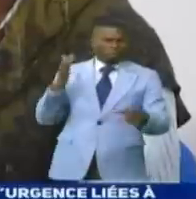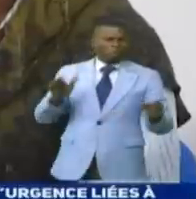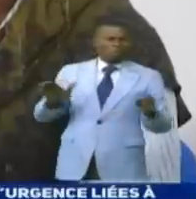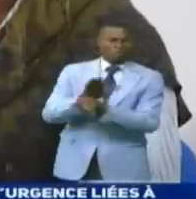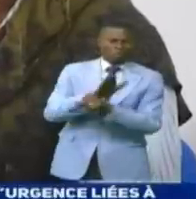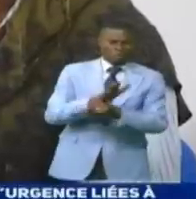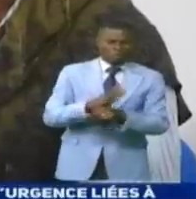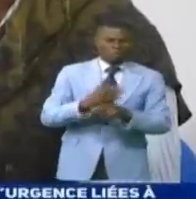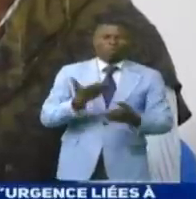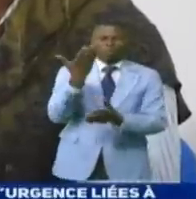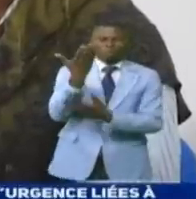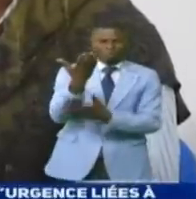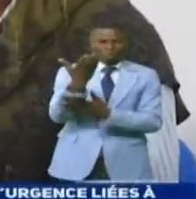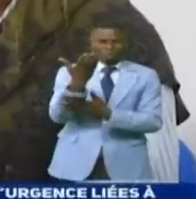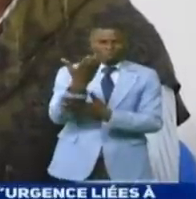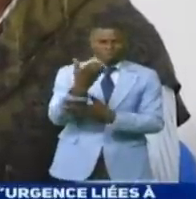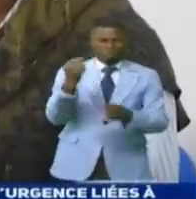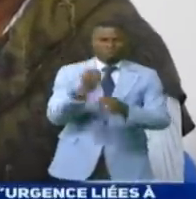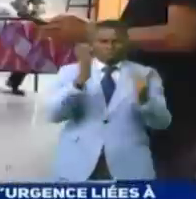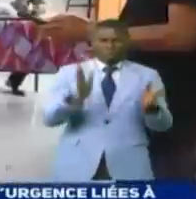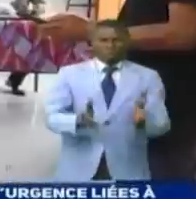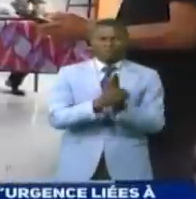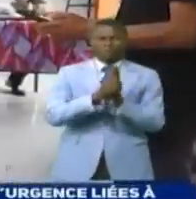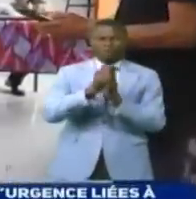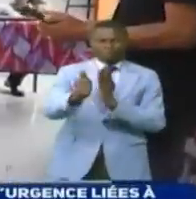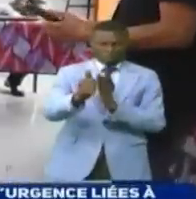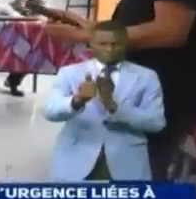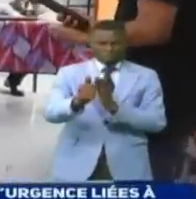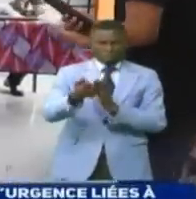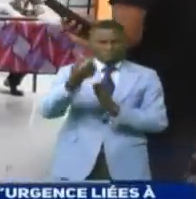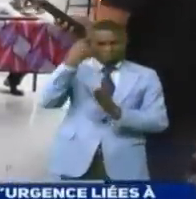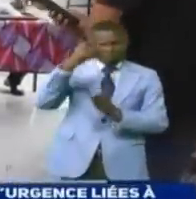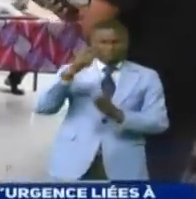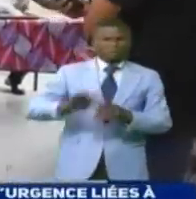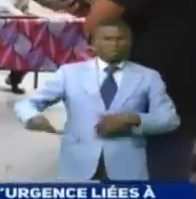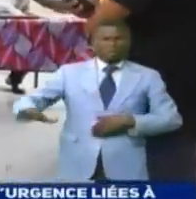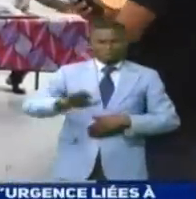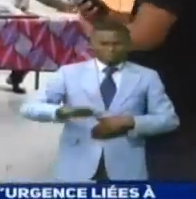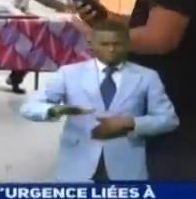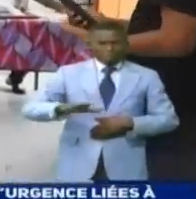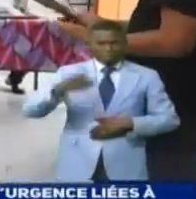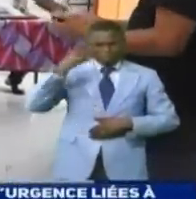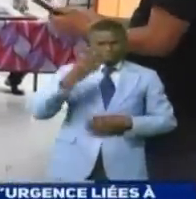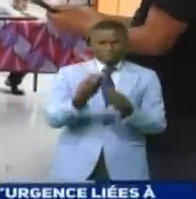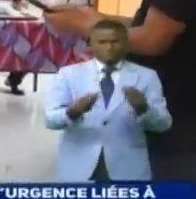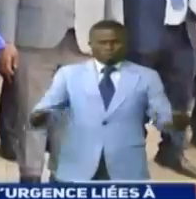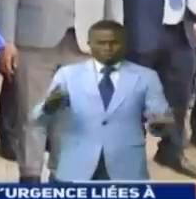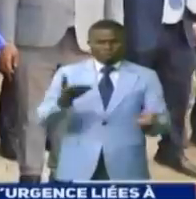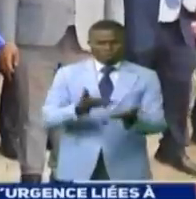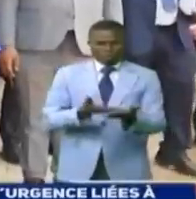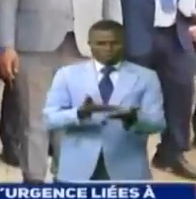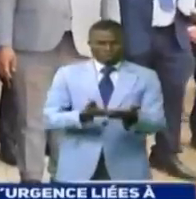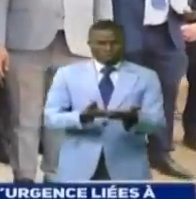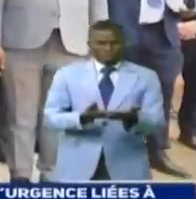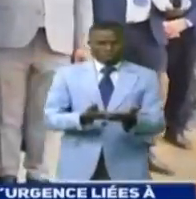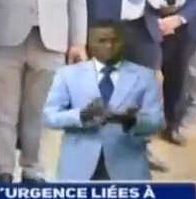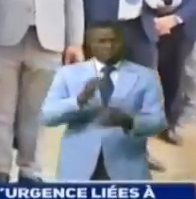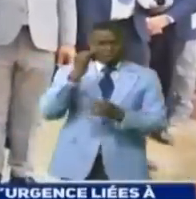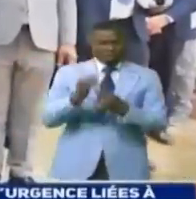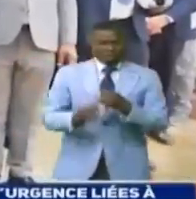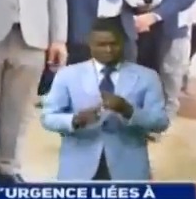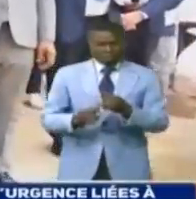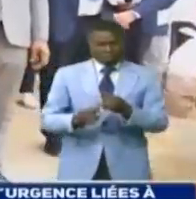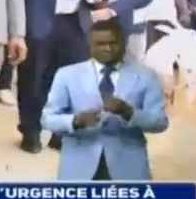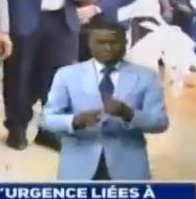qui nécessitent un personnel qualifié au niveau national pour y faire face. Au finish,